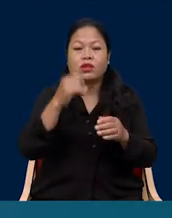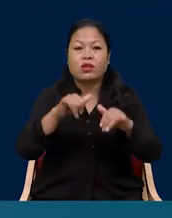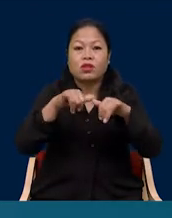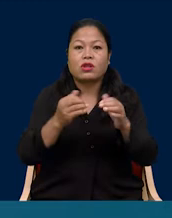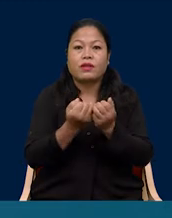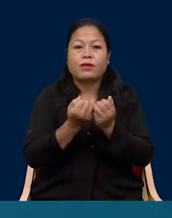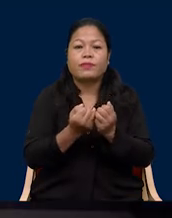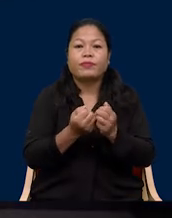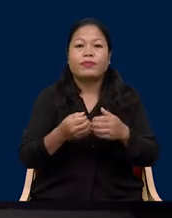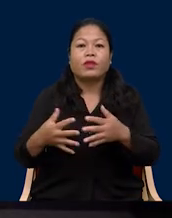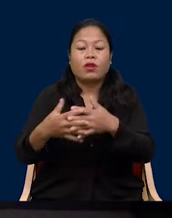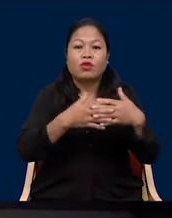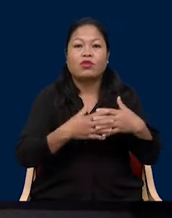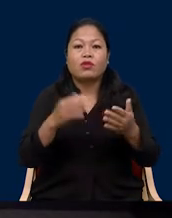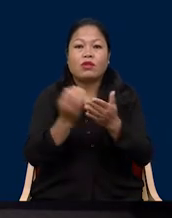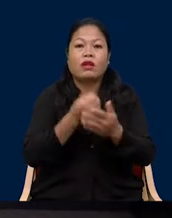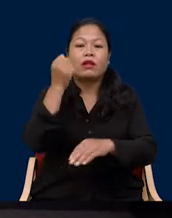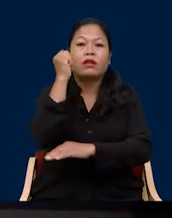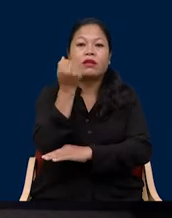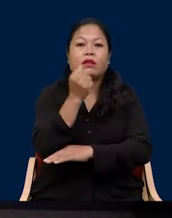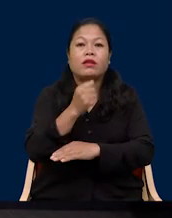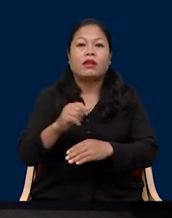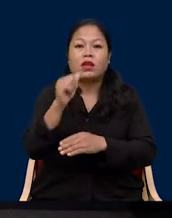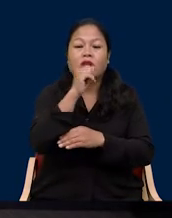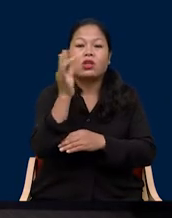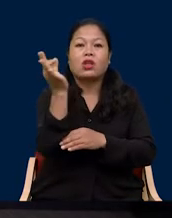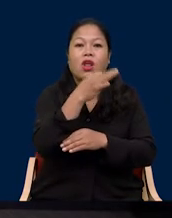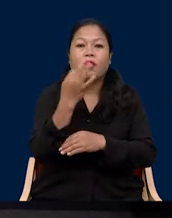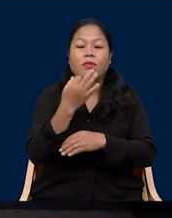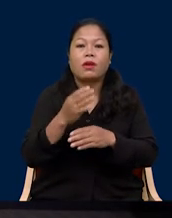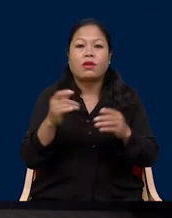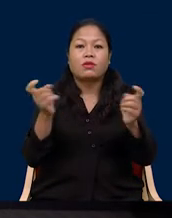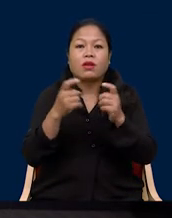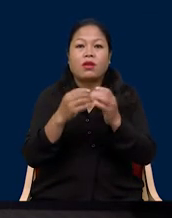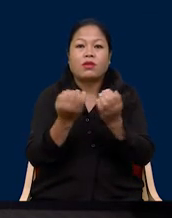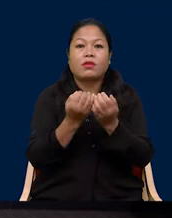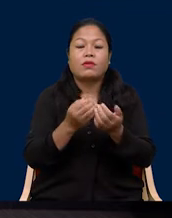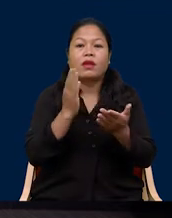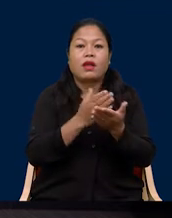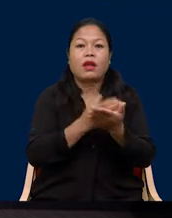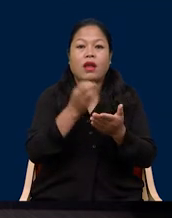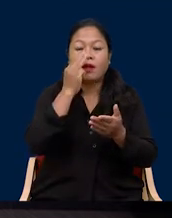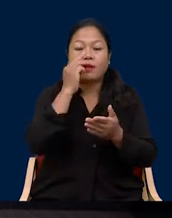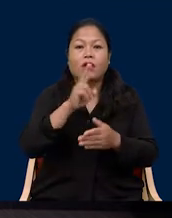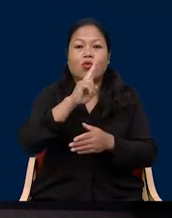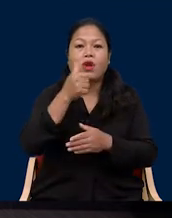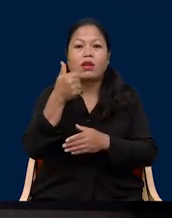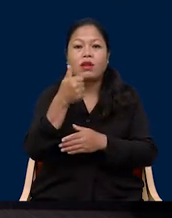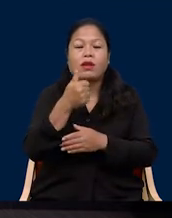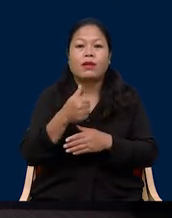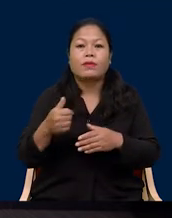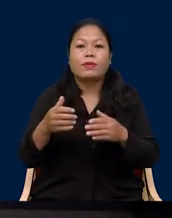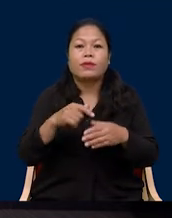छलफल गर्नेछौँ। संयुक्त राष्ट्रसङ्घको जलवायु सम्मेलन कार्य योजनाको 26औं कन्फरेन्स अफ पार्टिज कप